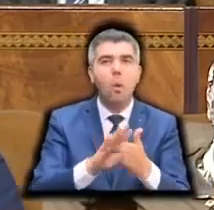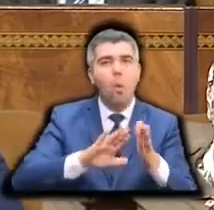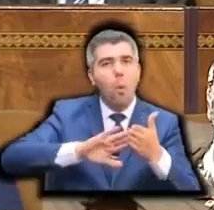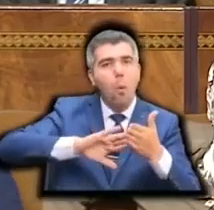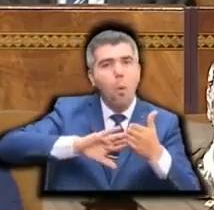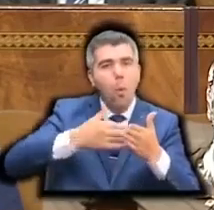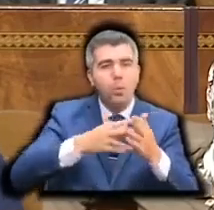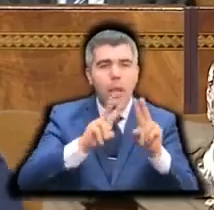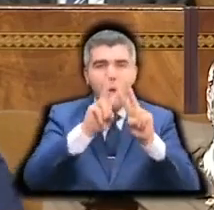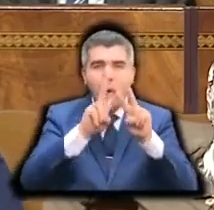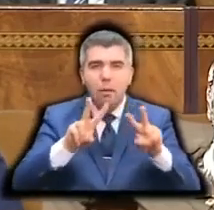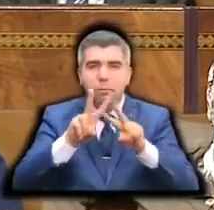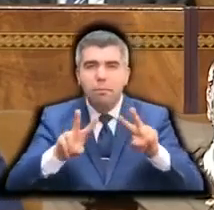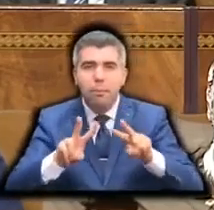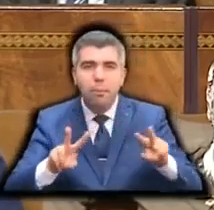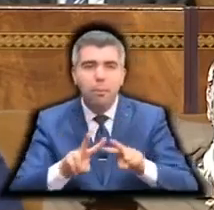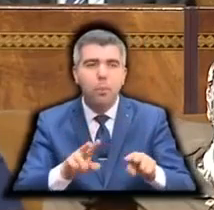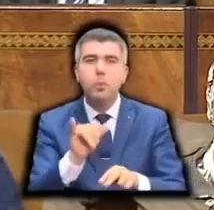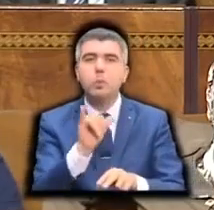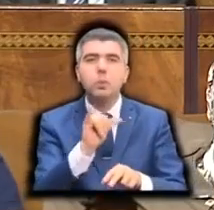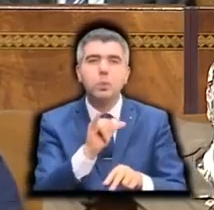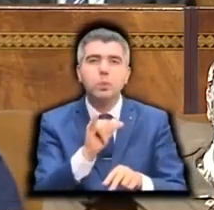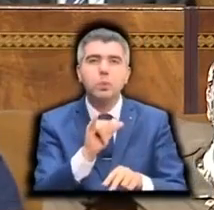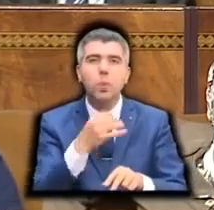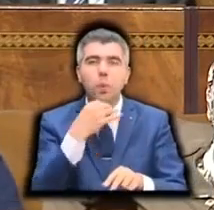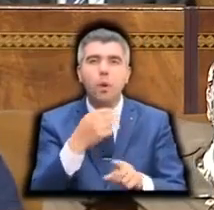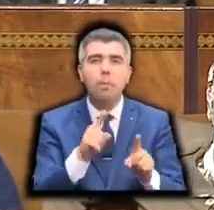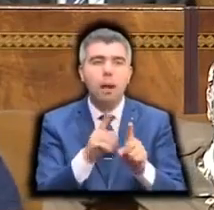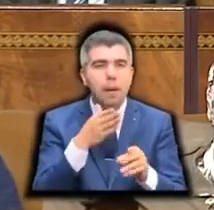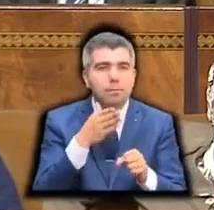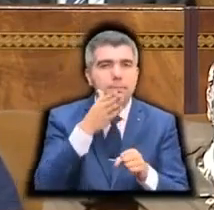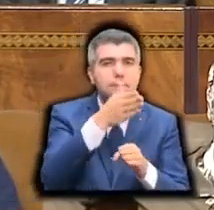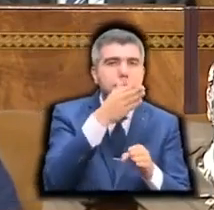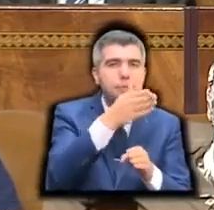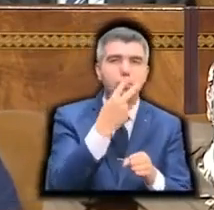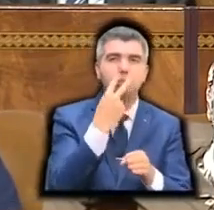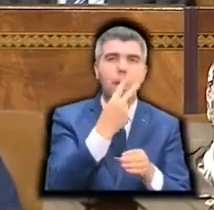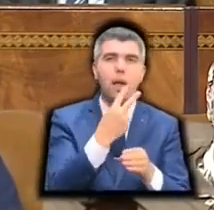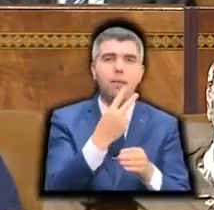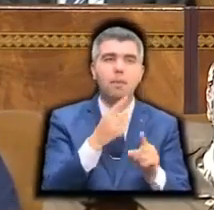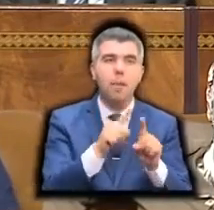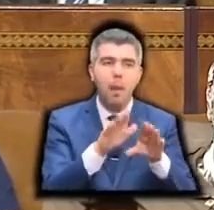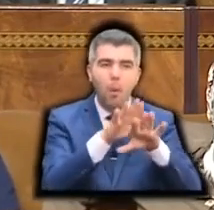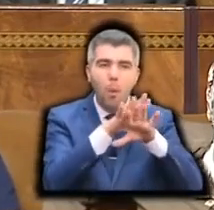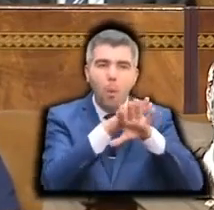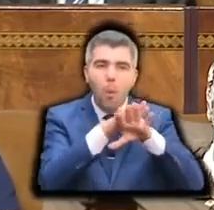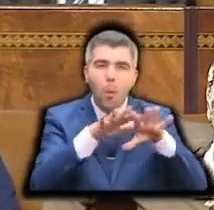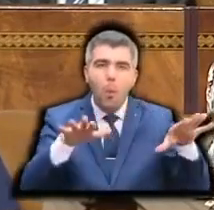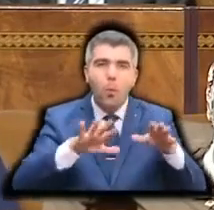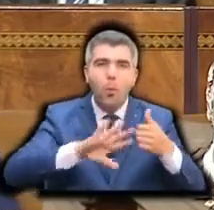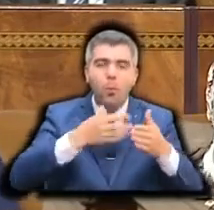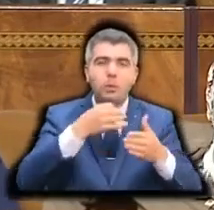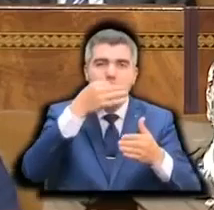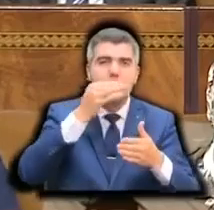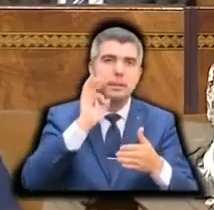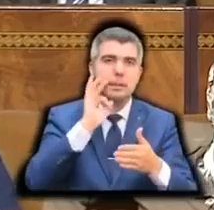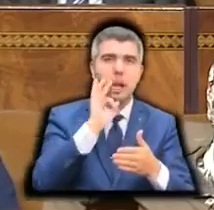اللي فيها الماء، العذب ديال زاكورا كتسمى المنطقة ديال الفيجة. دارت المسح، دارت طول وعرض